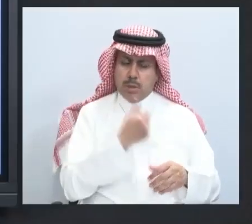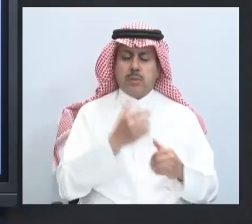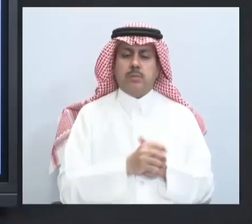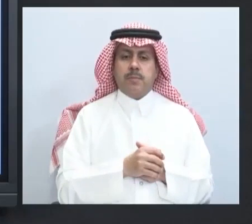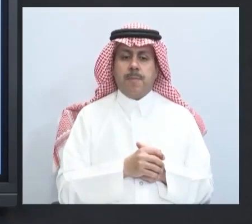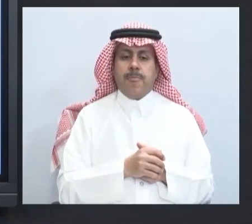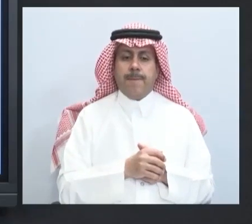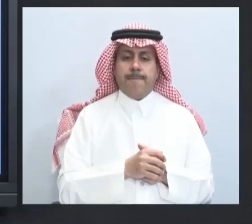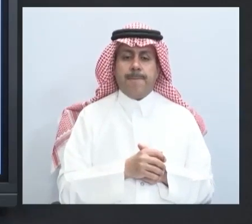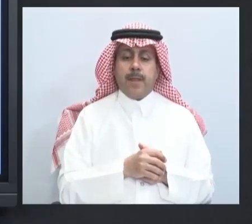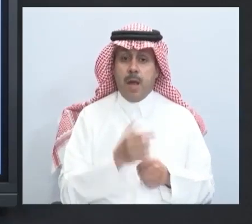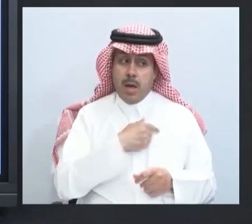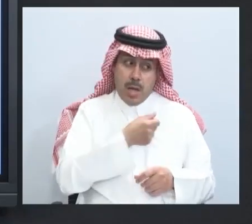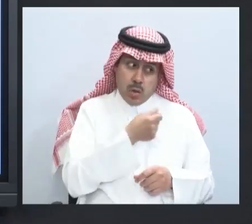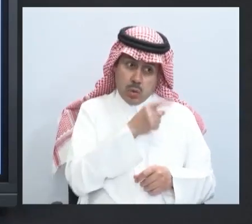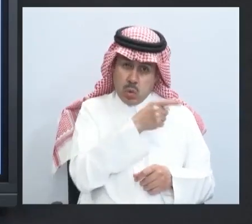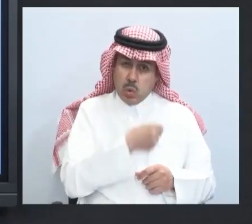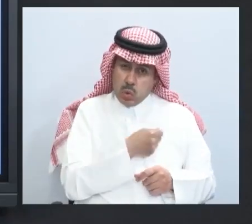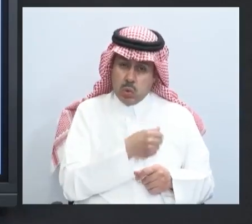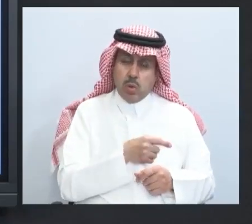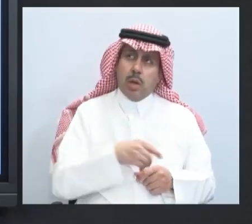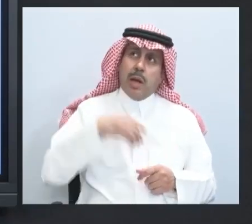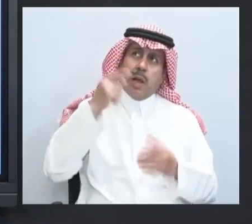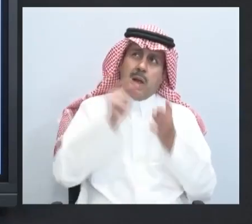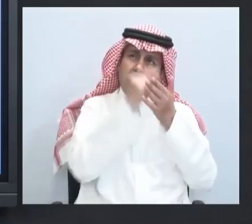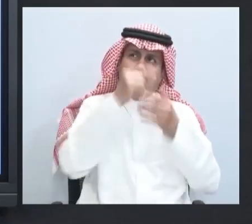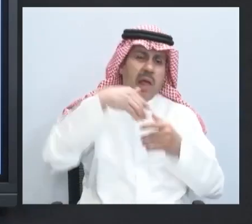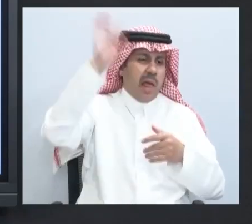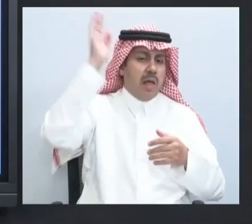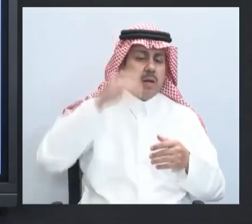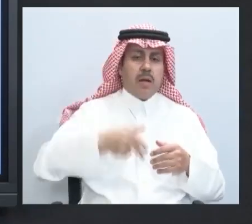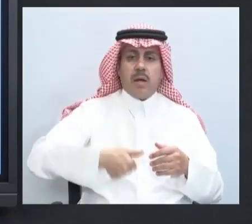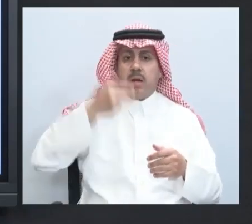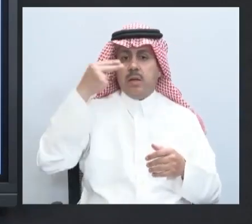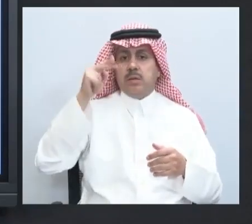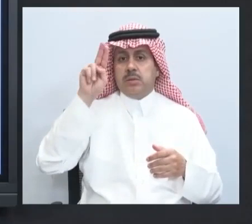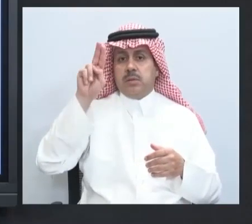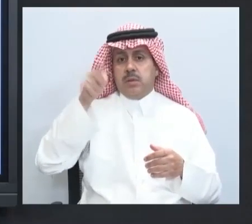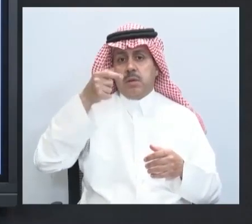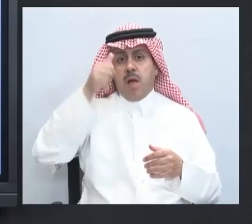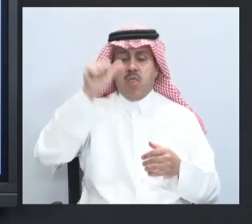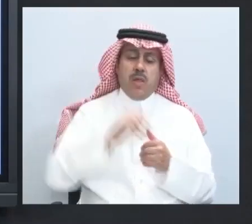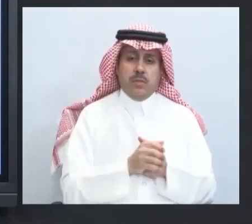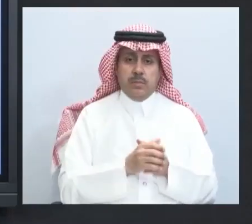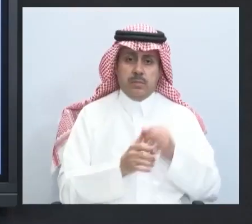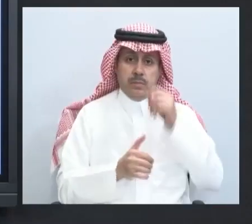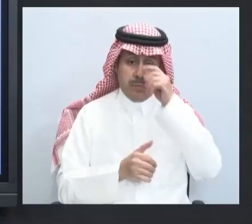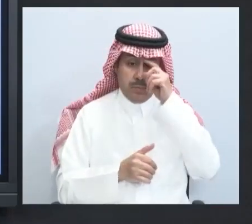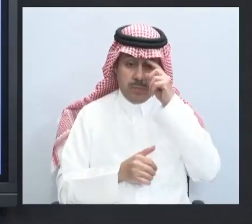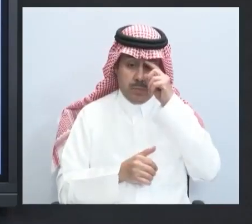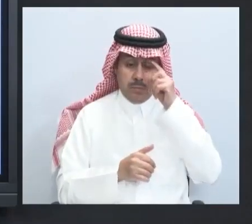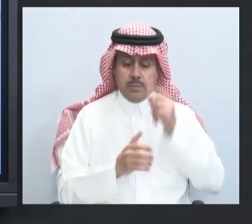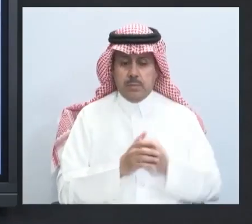لماذا يا رب اعطيته مالا ولم تعطني يعترض لماذا اعطيته ذكاء ولم هنا